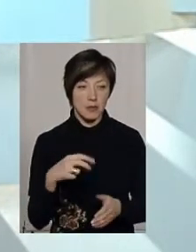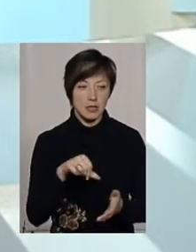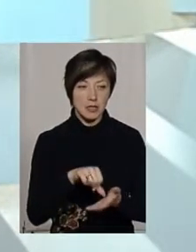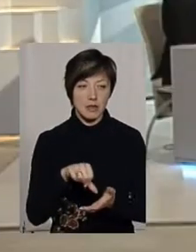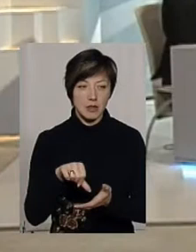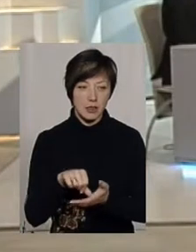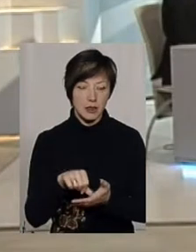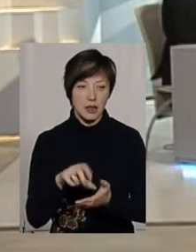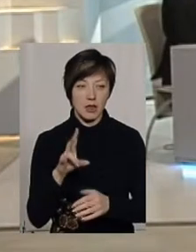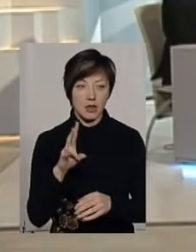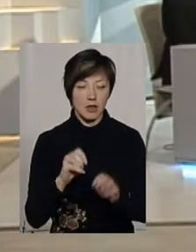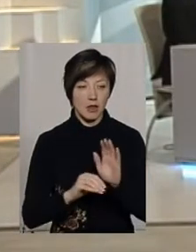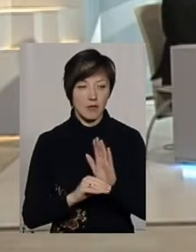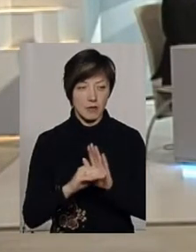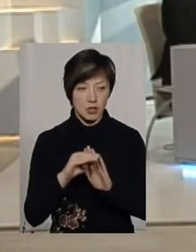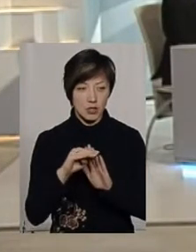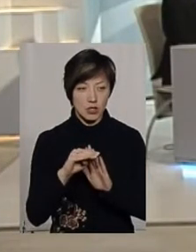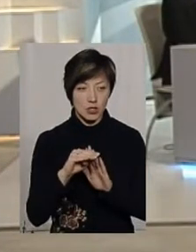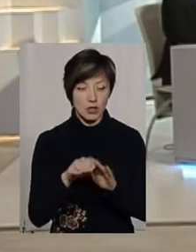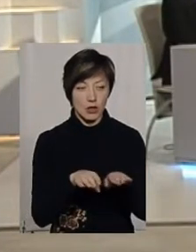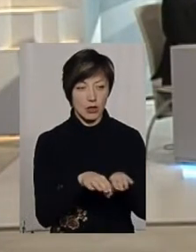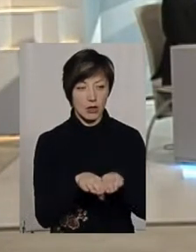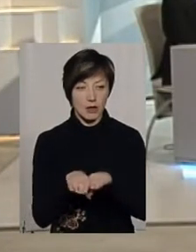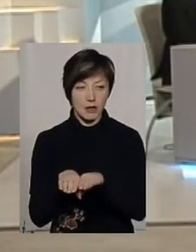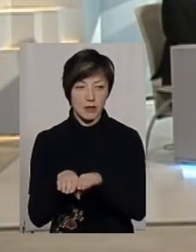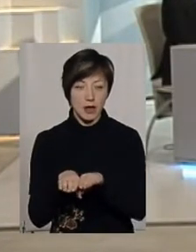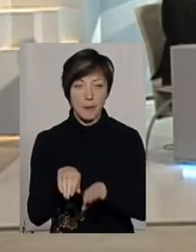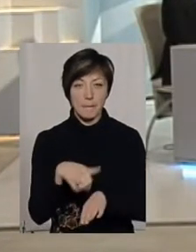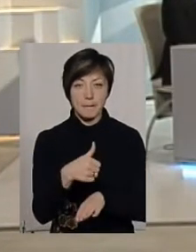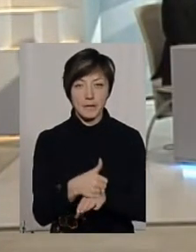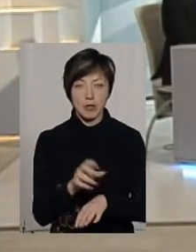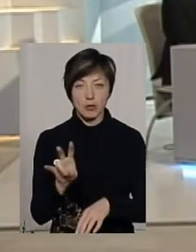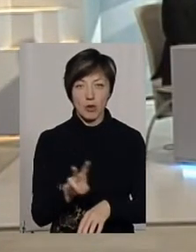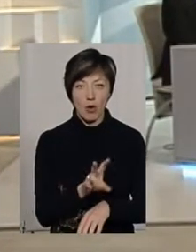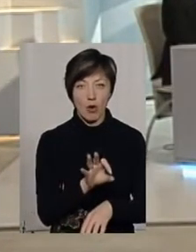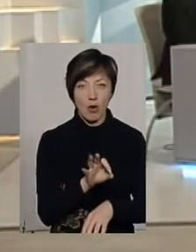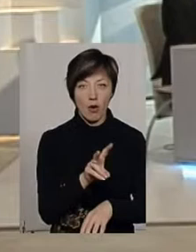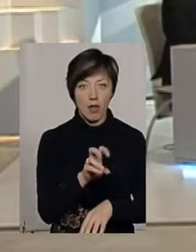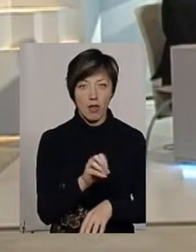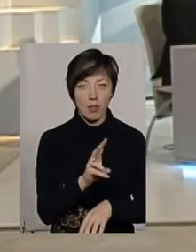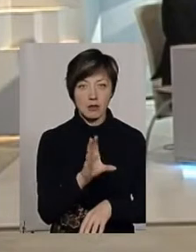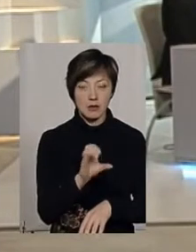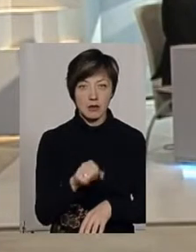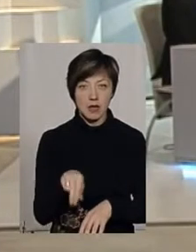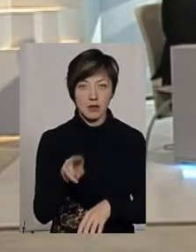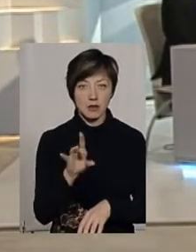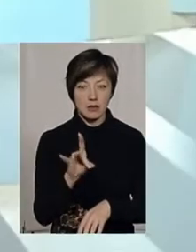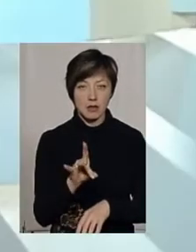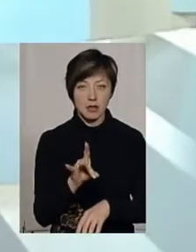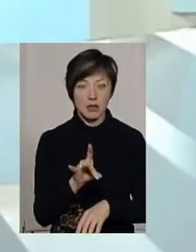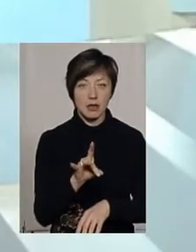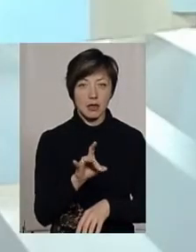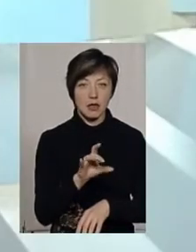представники, причому на вищої, як кажуть, ієрархії, митрополит Олександр Дроб'янко і